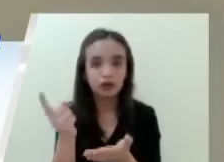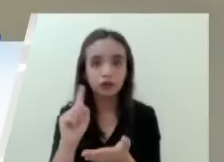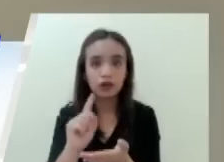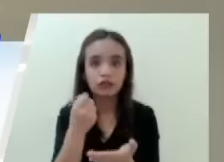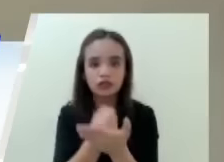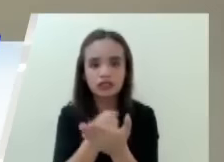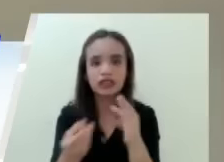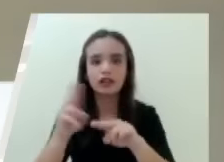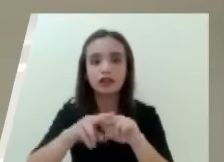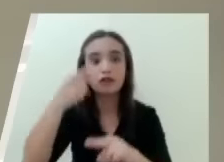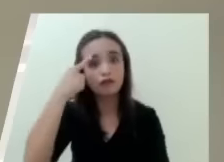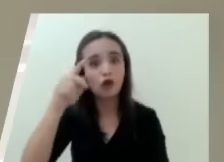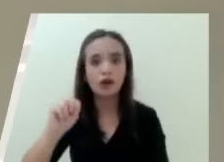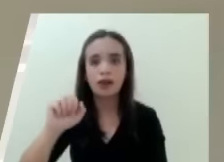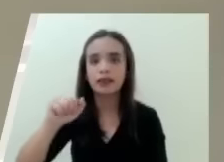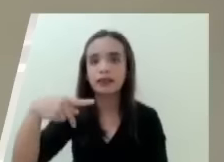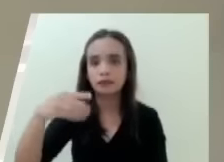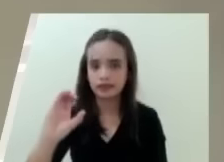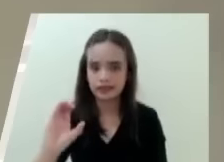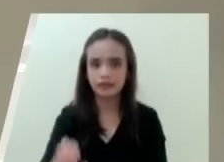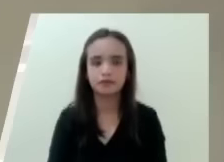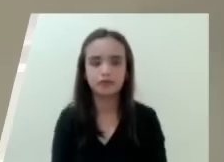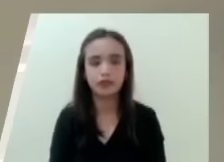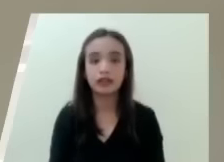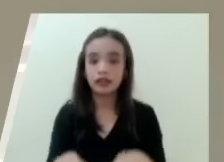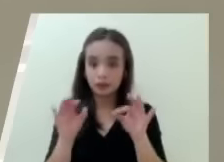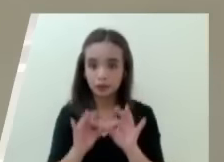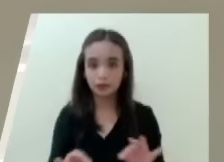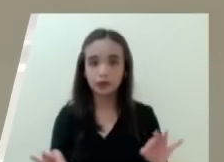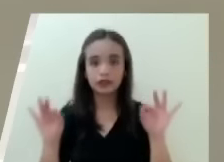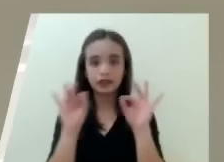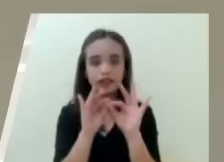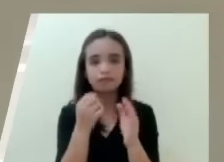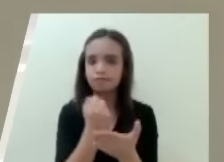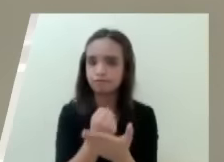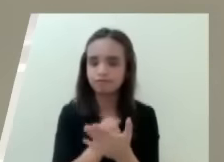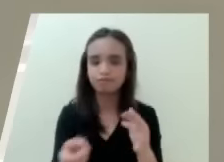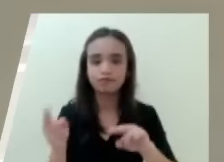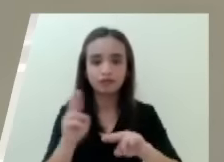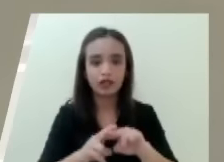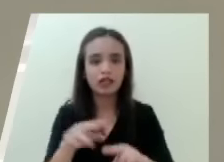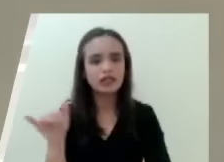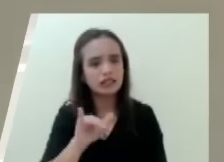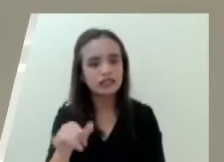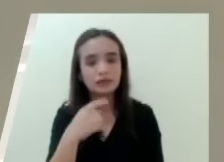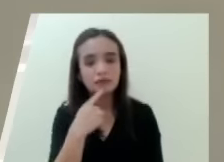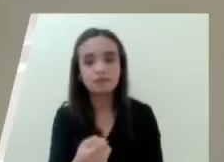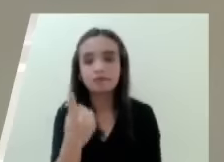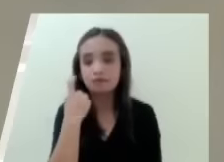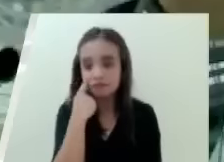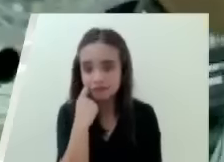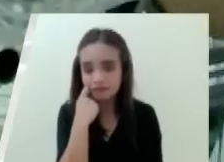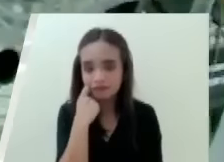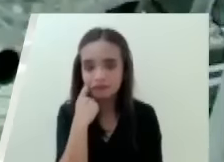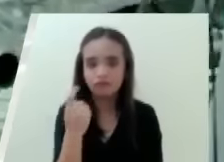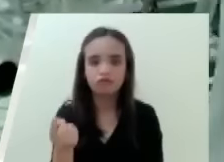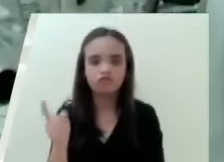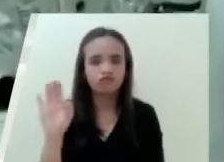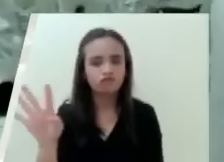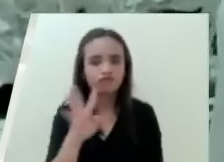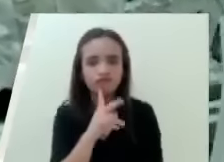Importante ang kagyat na dagdag na sahod sapagkat gaya nga po nasabi niya rin kanina during his speech,